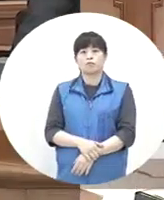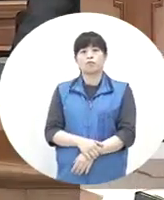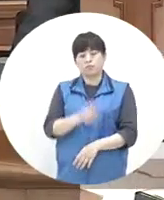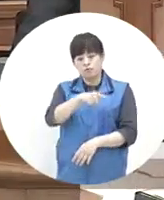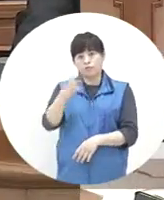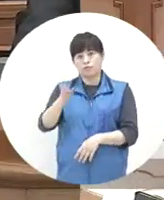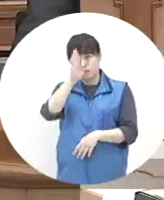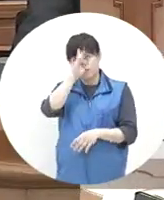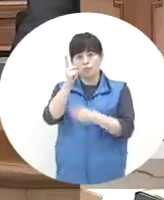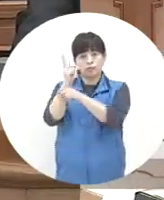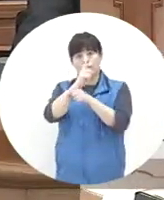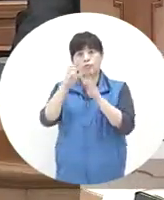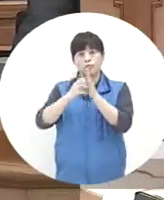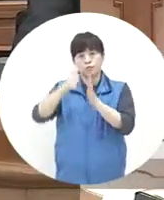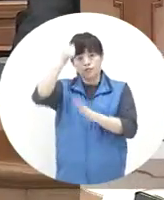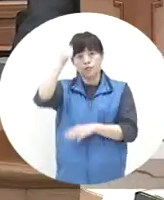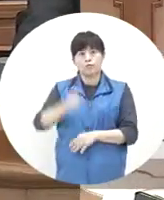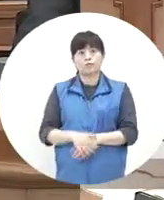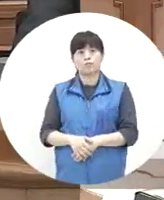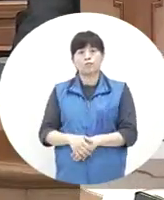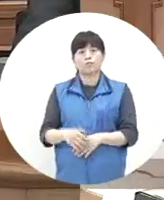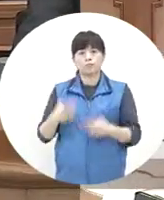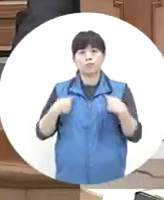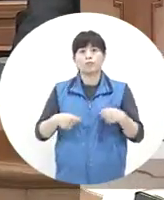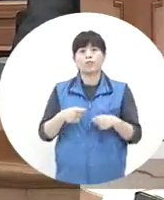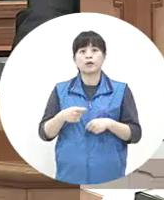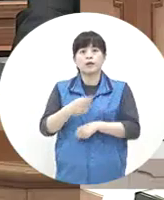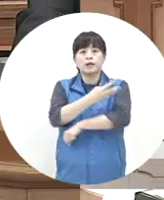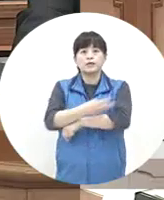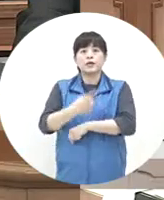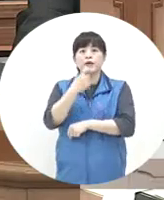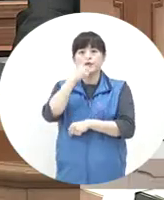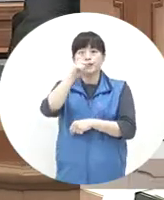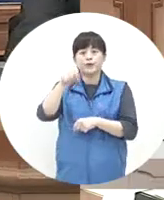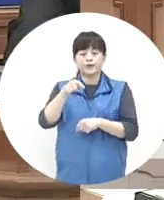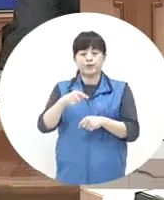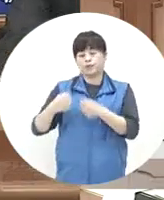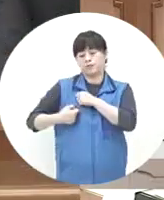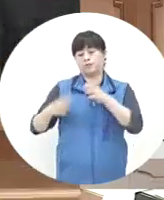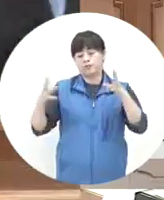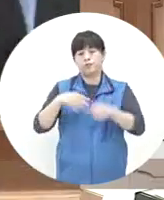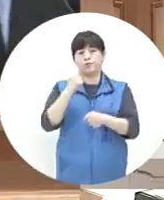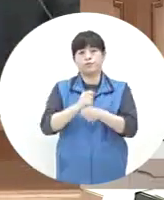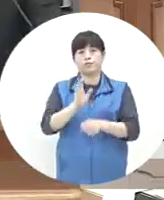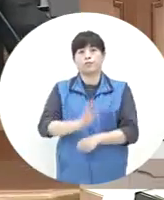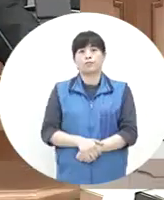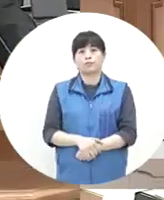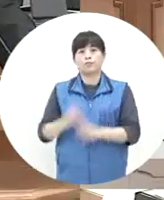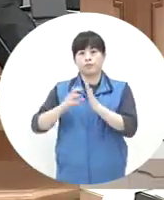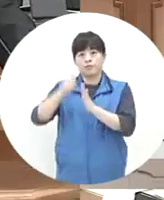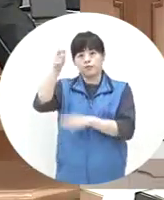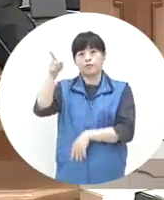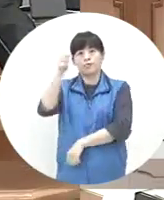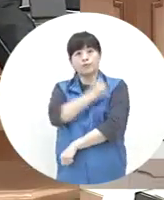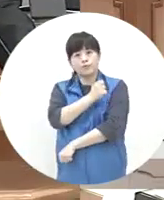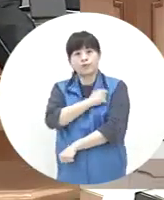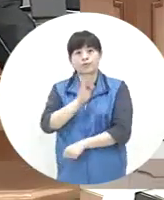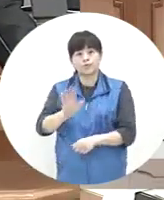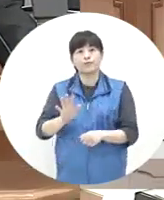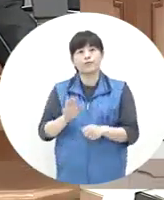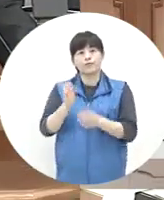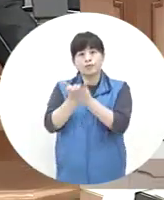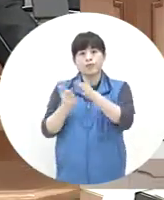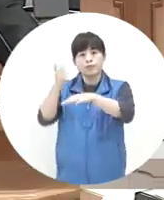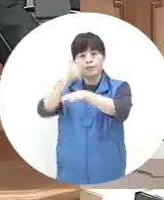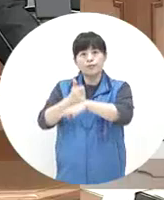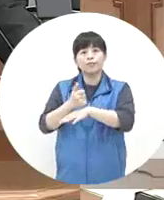消防局局长 江子翠，我们也 请消防局局长 国军这边合作，也请三总来协助。 局长，你很辛苦了哈。虽然说你刚上任，但是